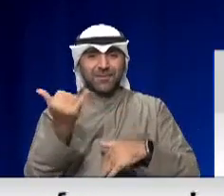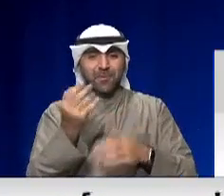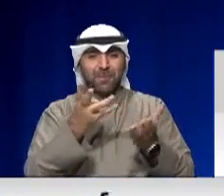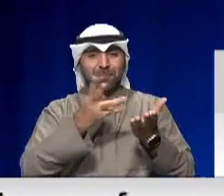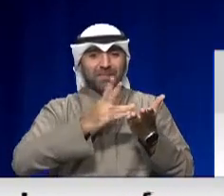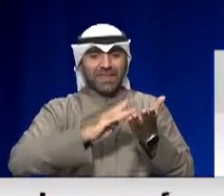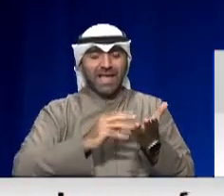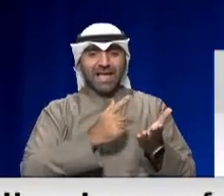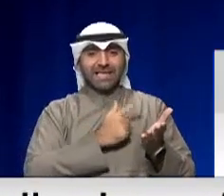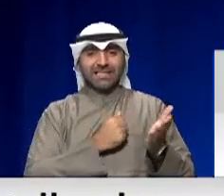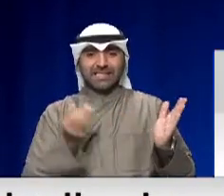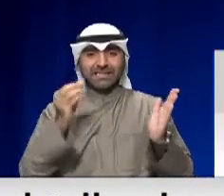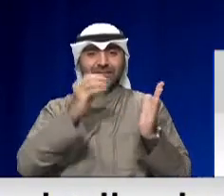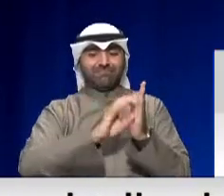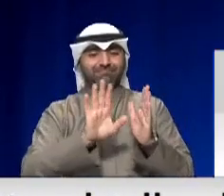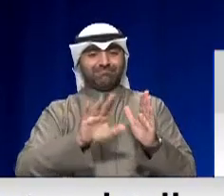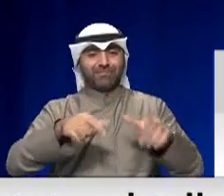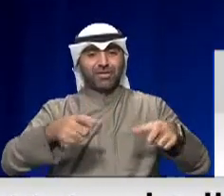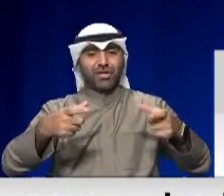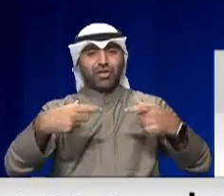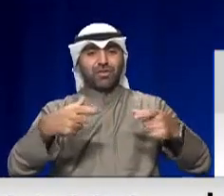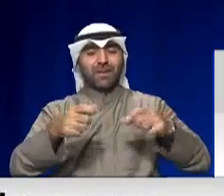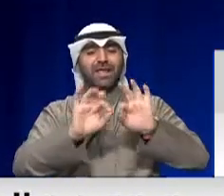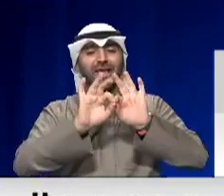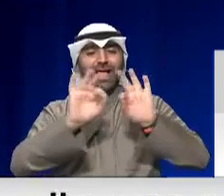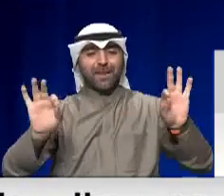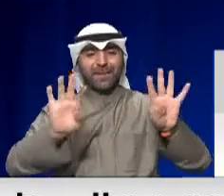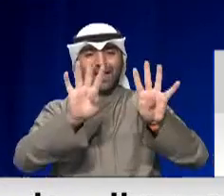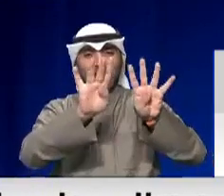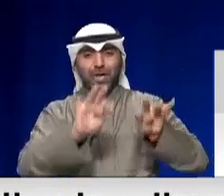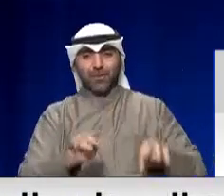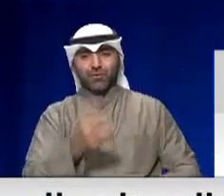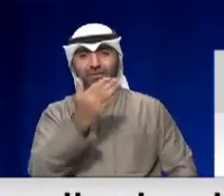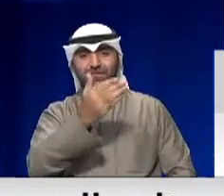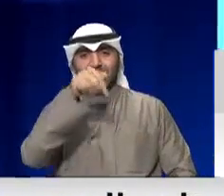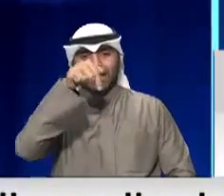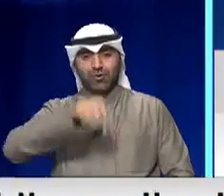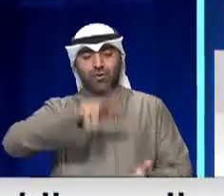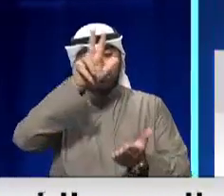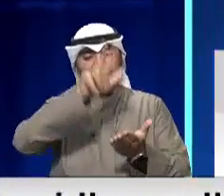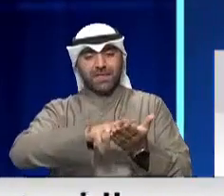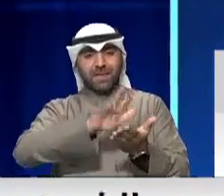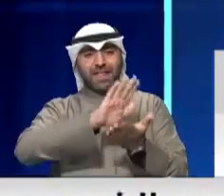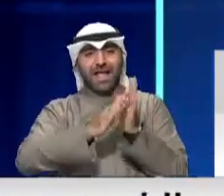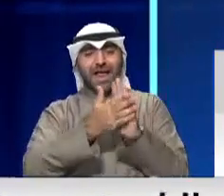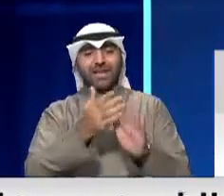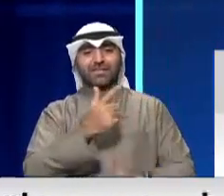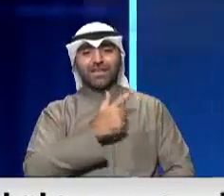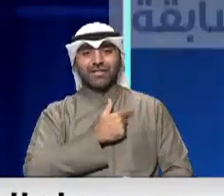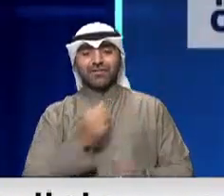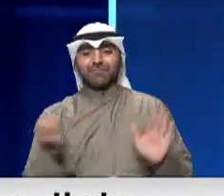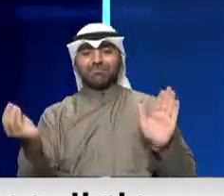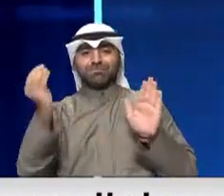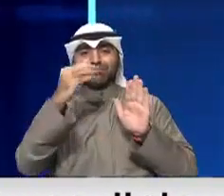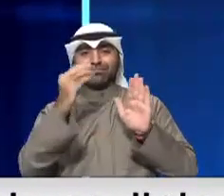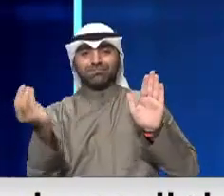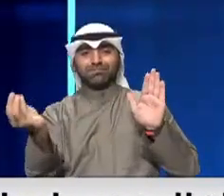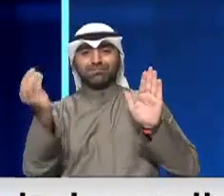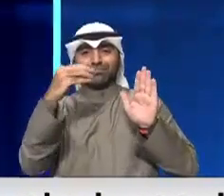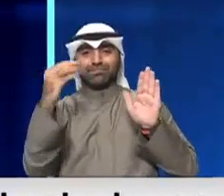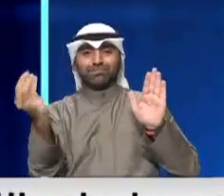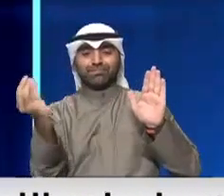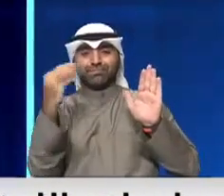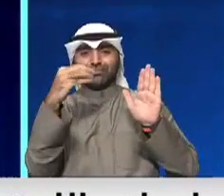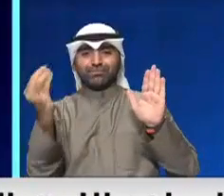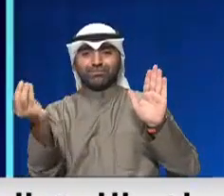لسنة 1962 والقوانين المعدلة له في شأن انتخابات أعضاء مجلس الأمة تقضي بأن